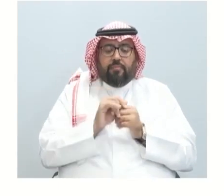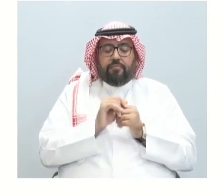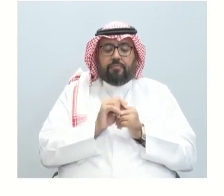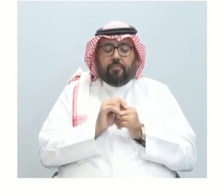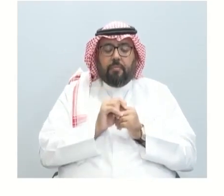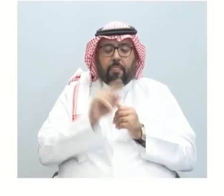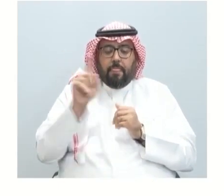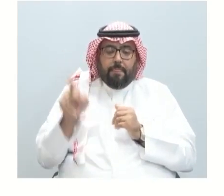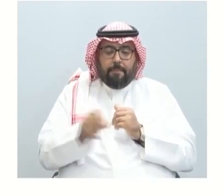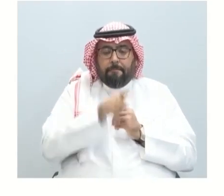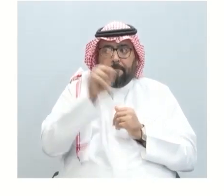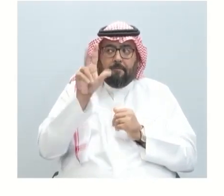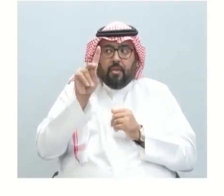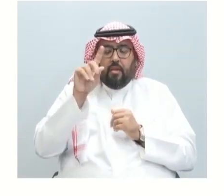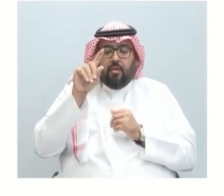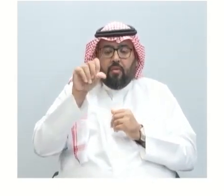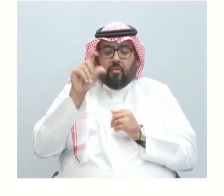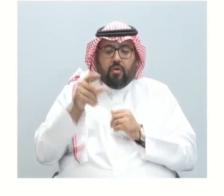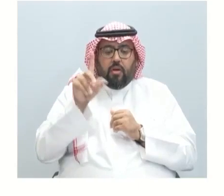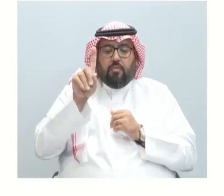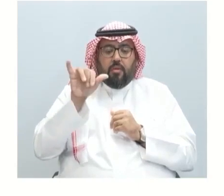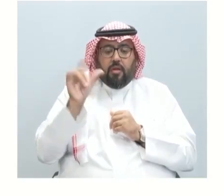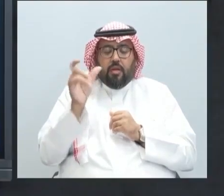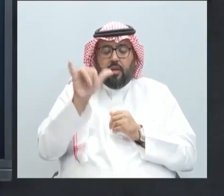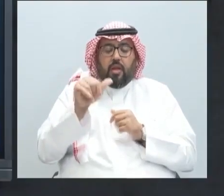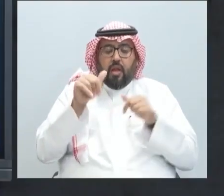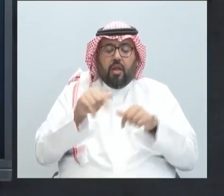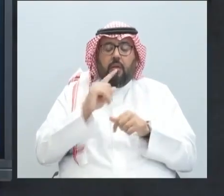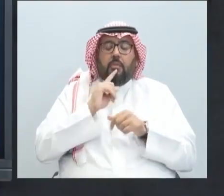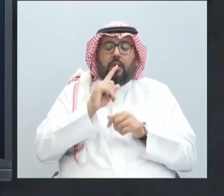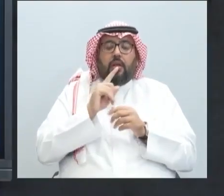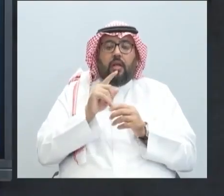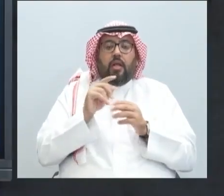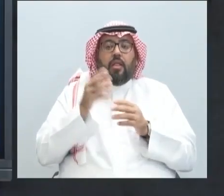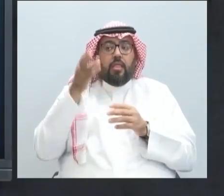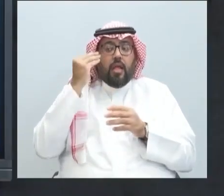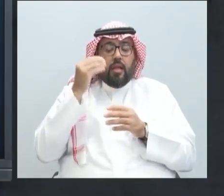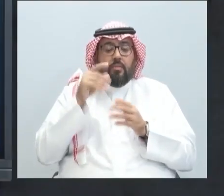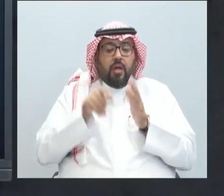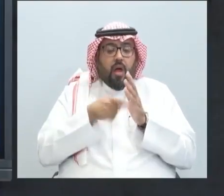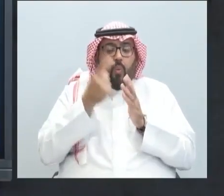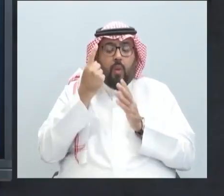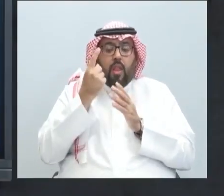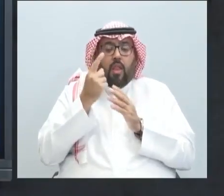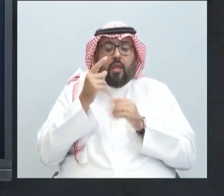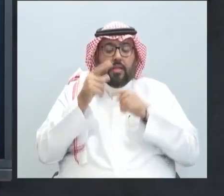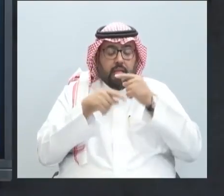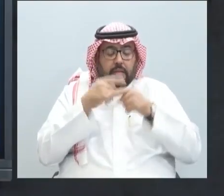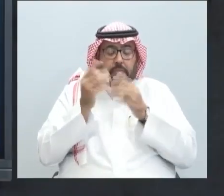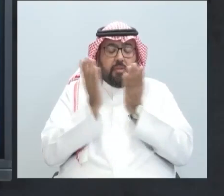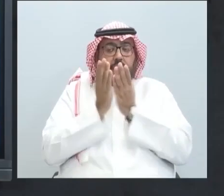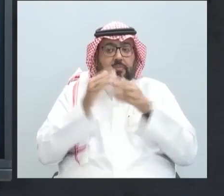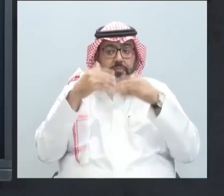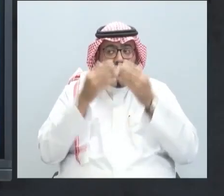الدوره كان في الطور البيني اليوم باذن الله سوف نتعلم الجزء الاول من القسام المتساوي ونكمل في الدرس